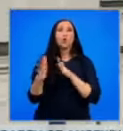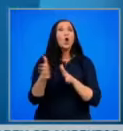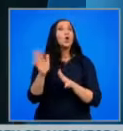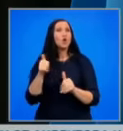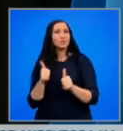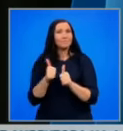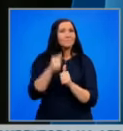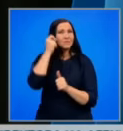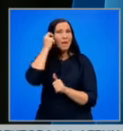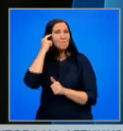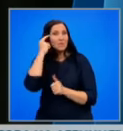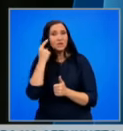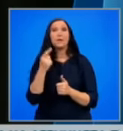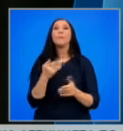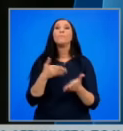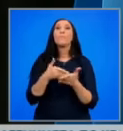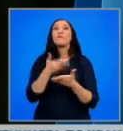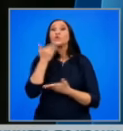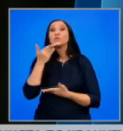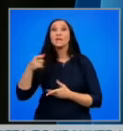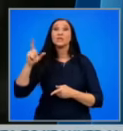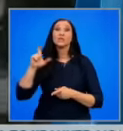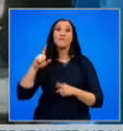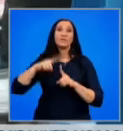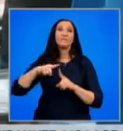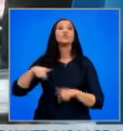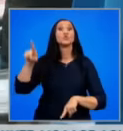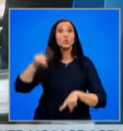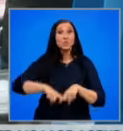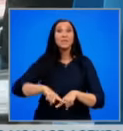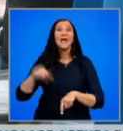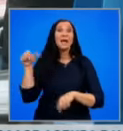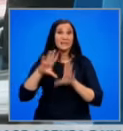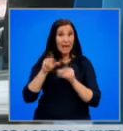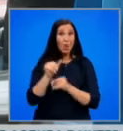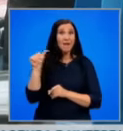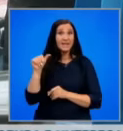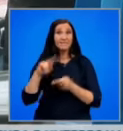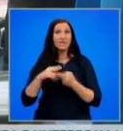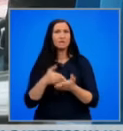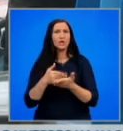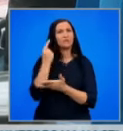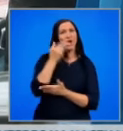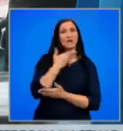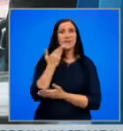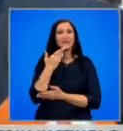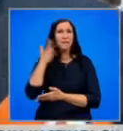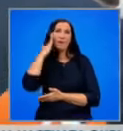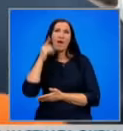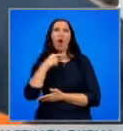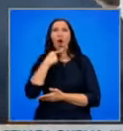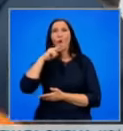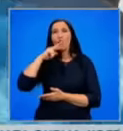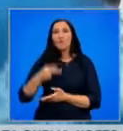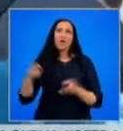още съмишленици. По повод изявлението на Слави Трифонов, че ще го съди заедно с Асен Василев заради вчерашните им изказвания, премиерът отговори лаконично.